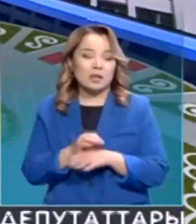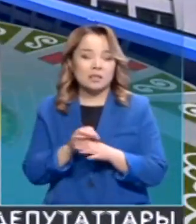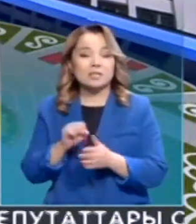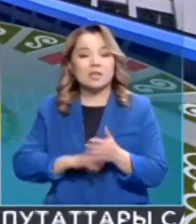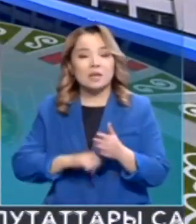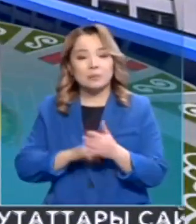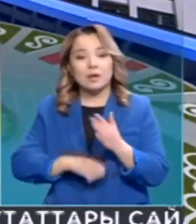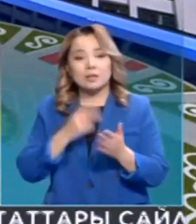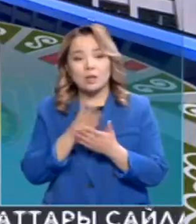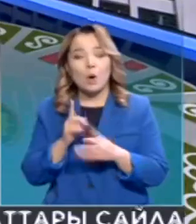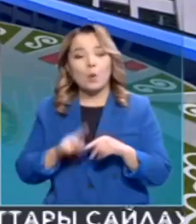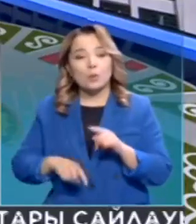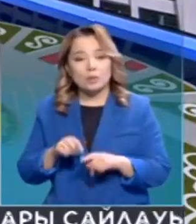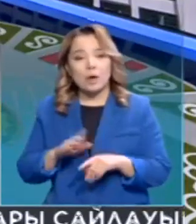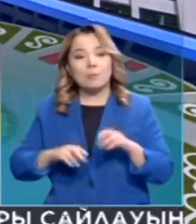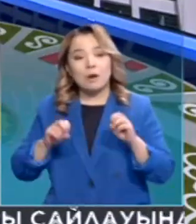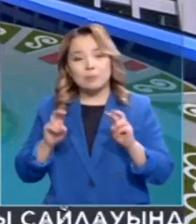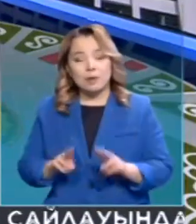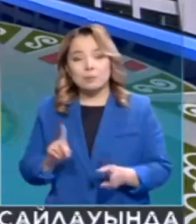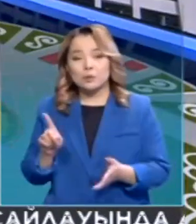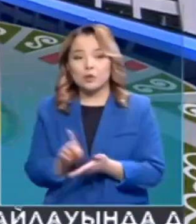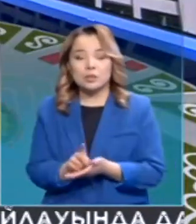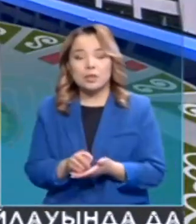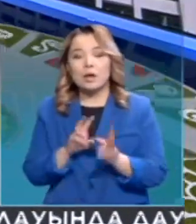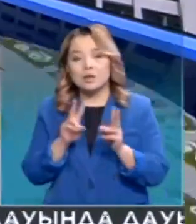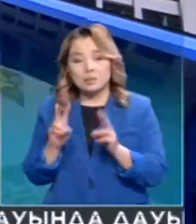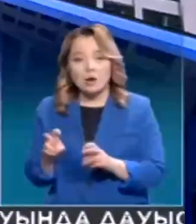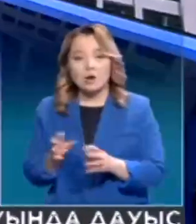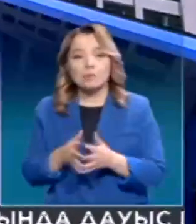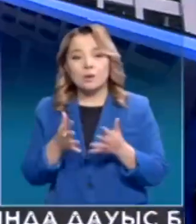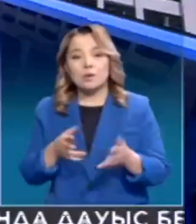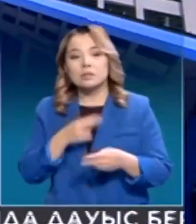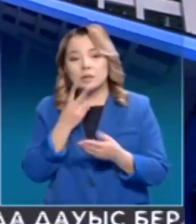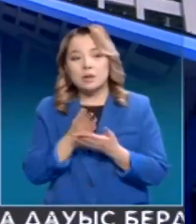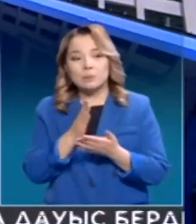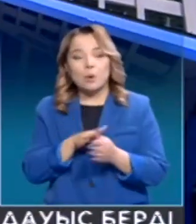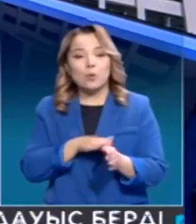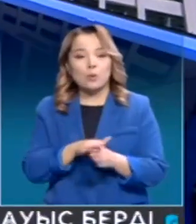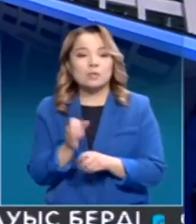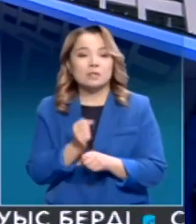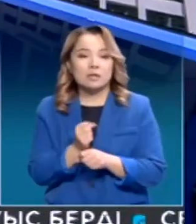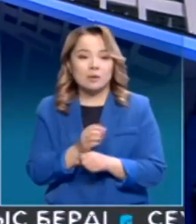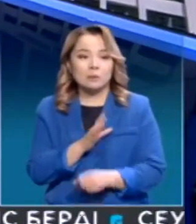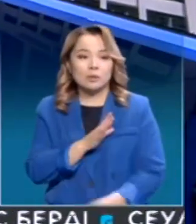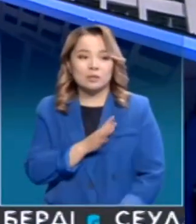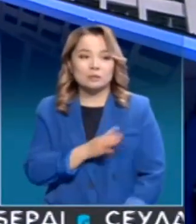себеп болған. Отандық мамандарда жүктелген міндетін аса ждахатпен орындап жатыр.